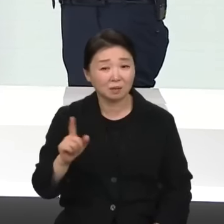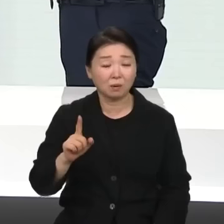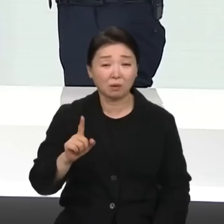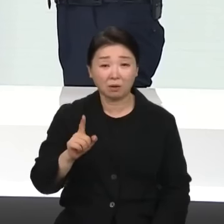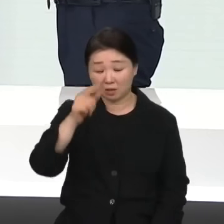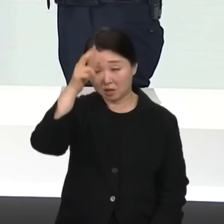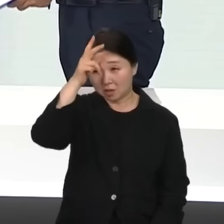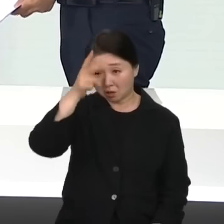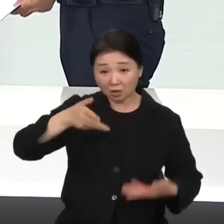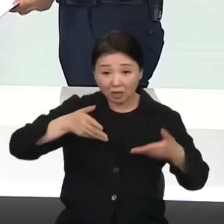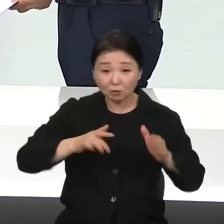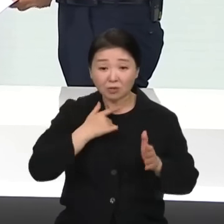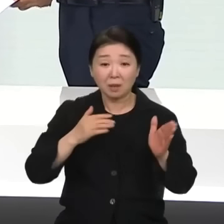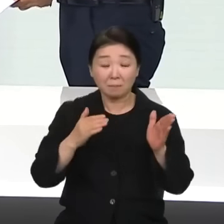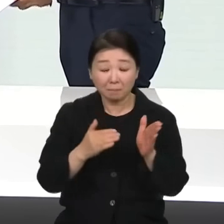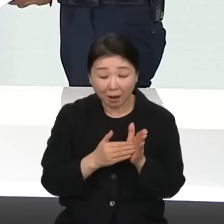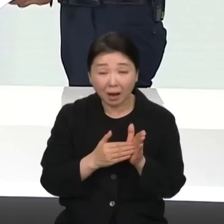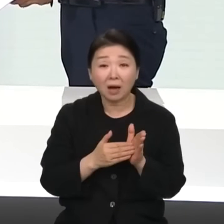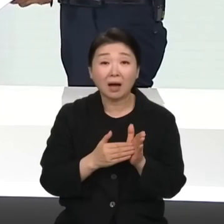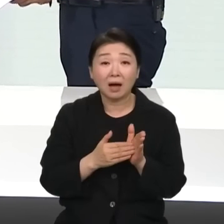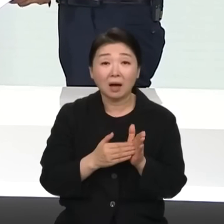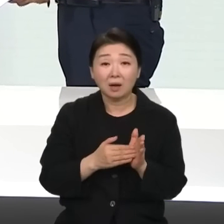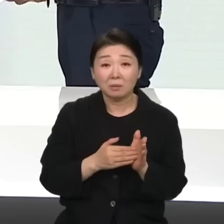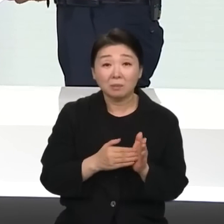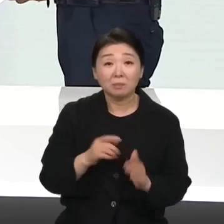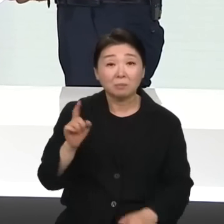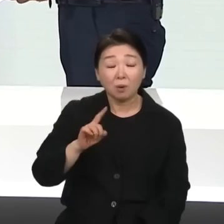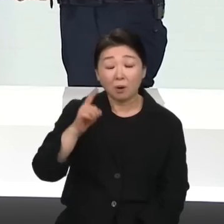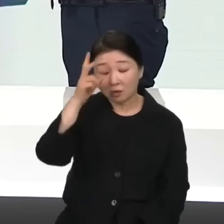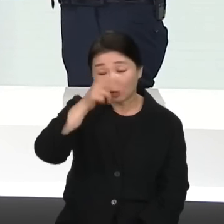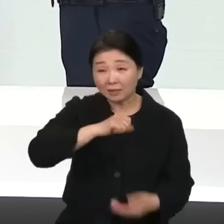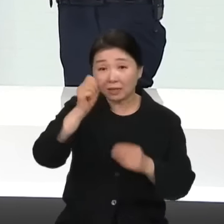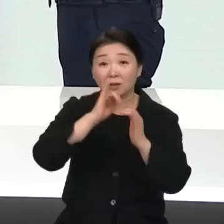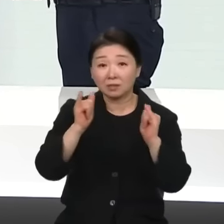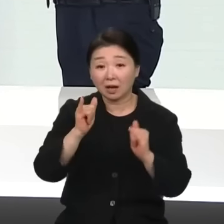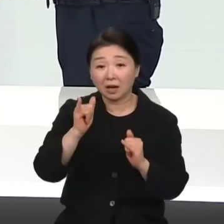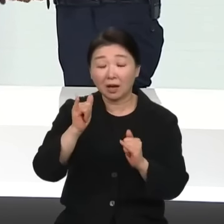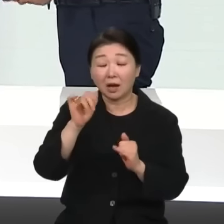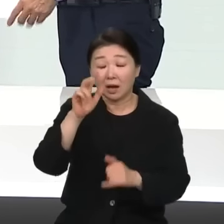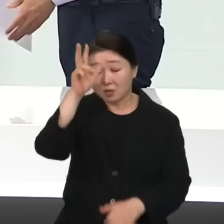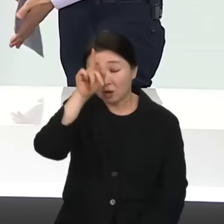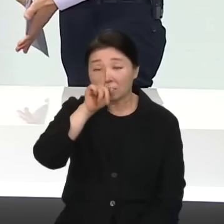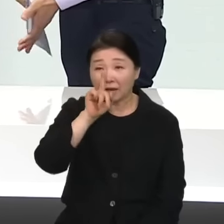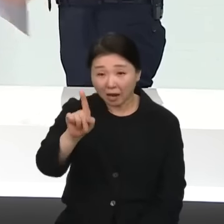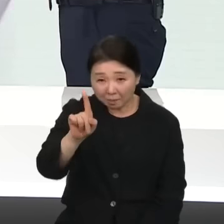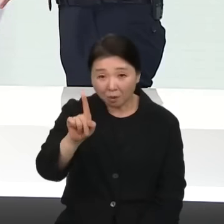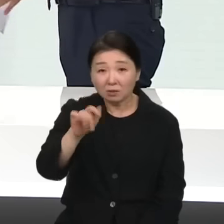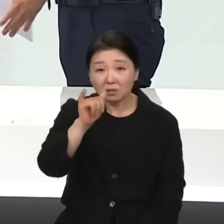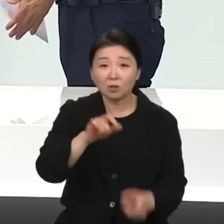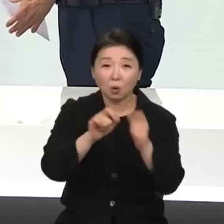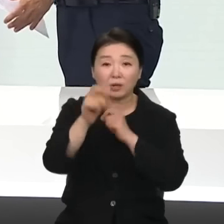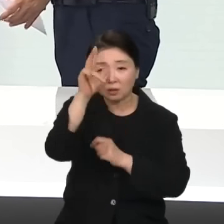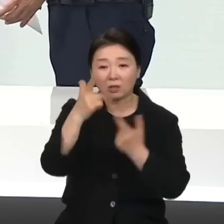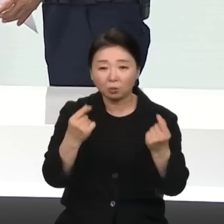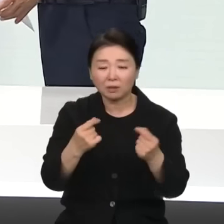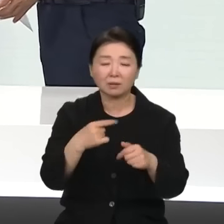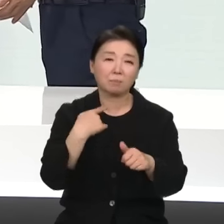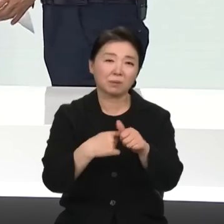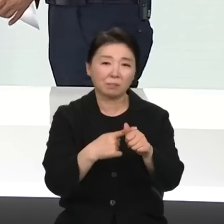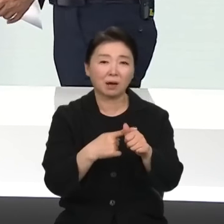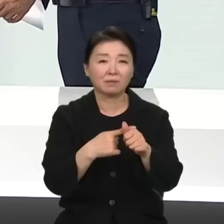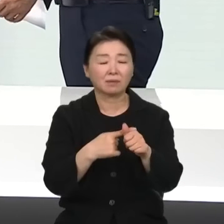출신 국회의원 당선자가 한 번 검찰은 영원한 검찰이다라고 얘기했을 때 어떤 비판이 나올지는 좀 따져봐야 되겠죠. 네, 한